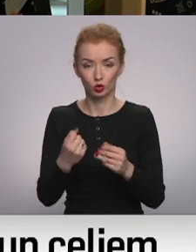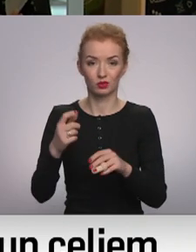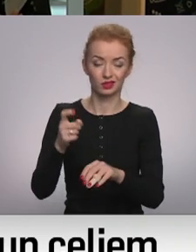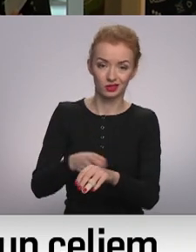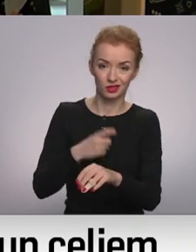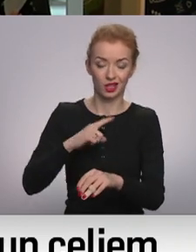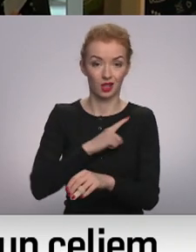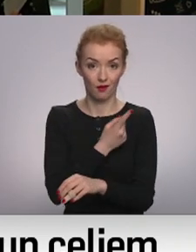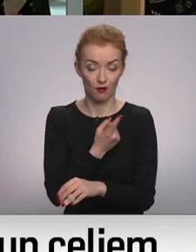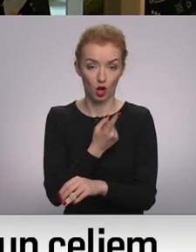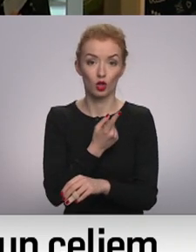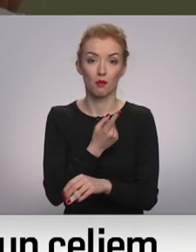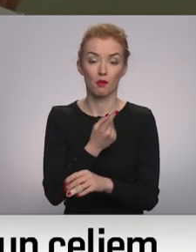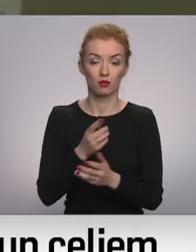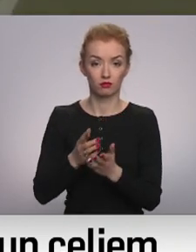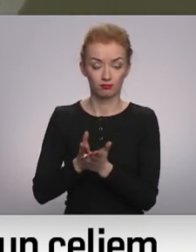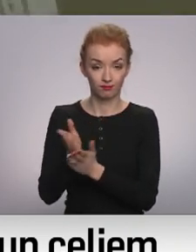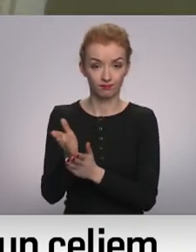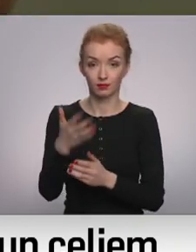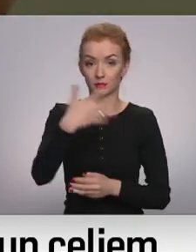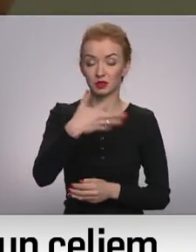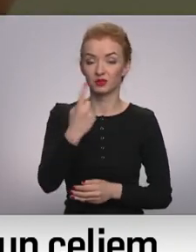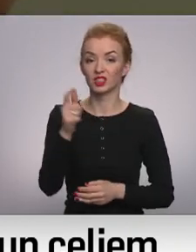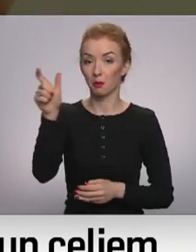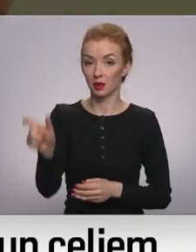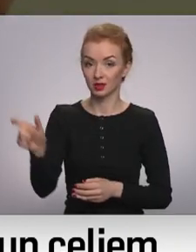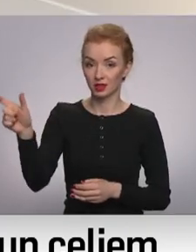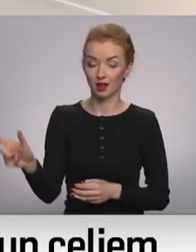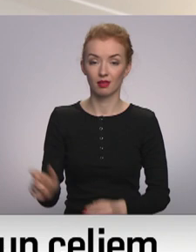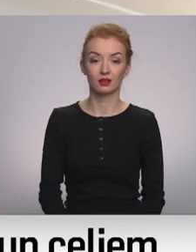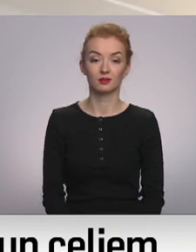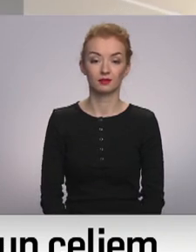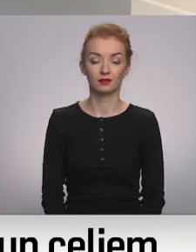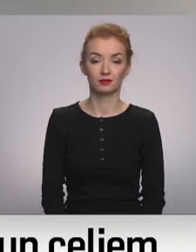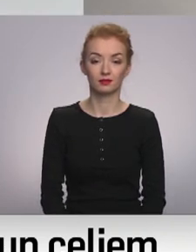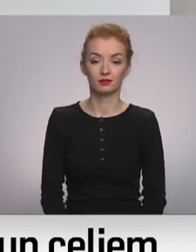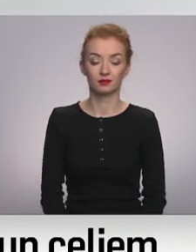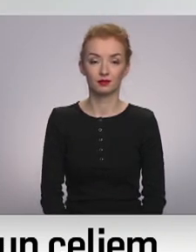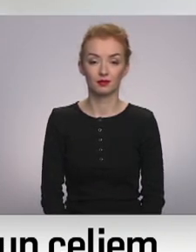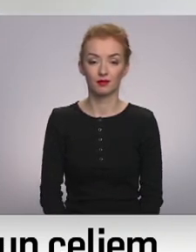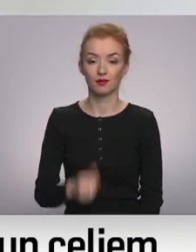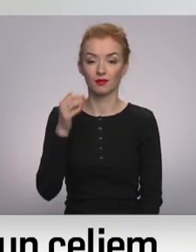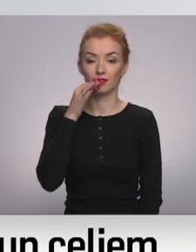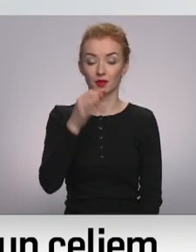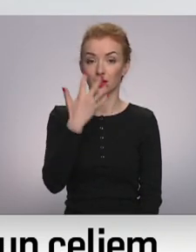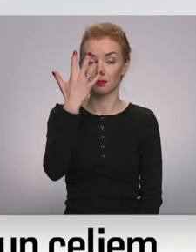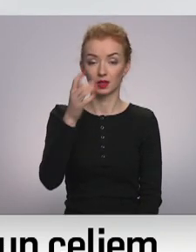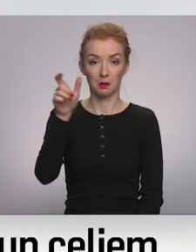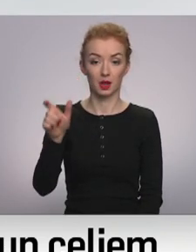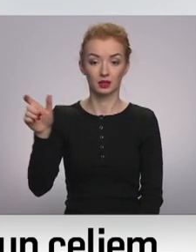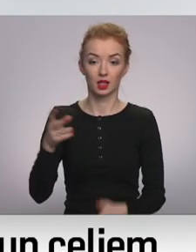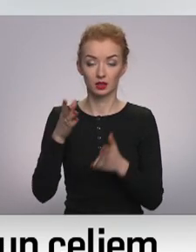un sasitumus, pēc palīdzības vērsies 51 pacients. 5 pacienti ir hospitalizēti,